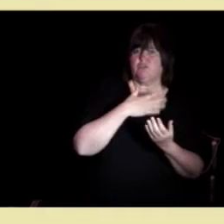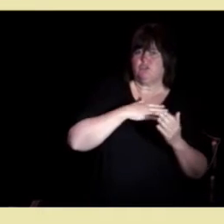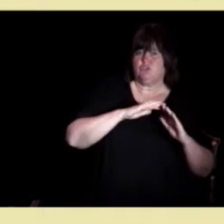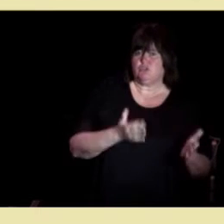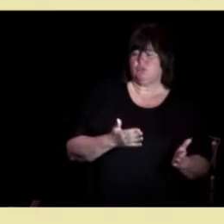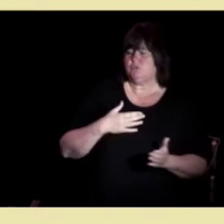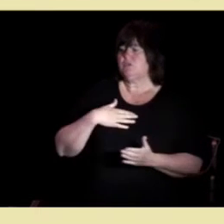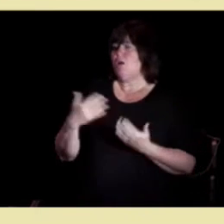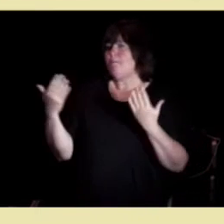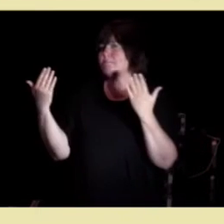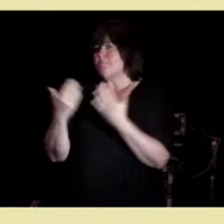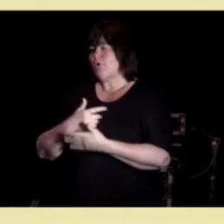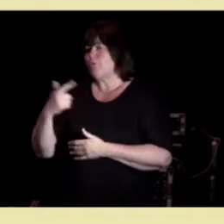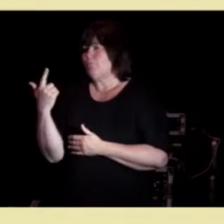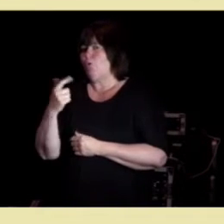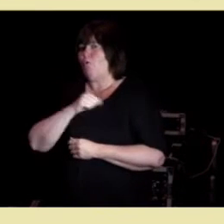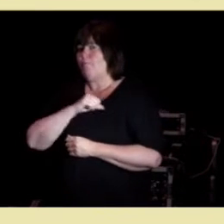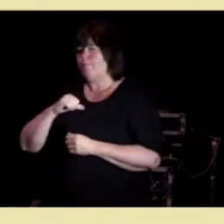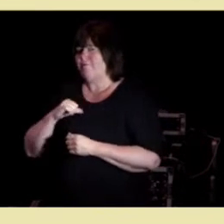med offentlig finansiering.